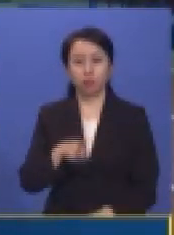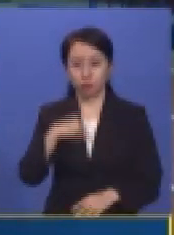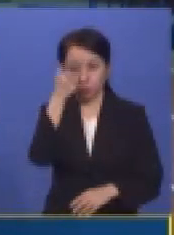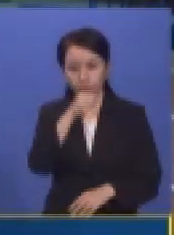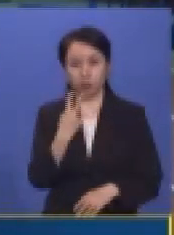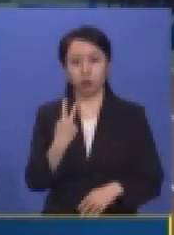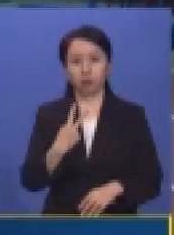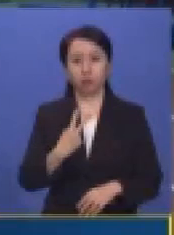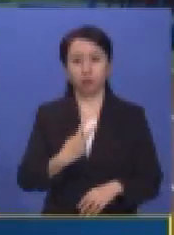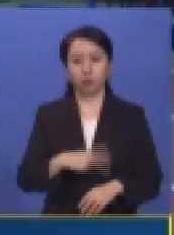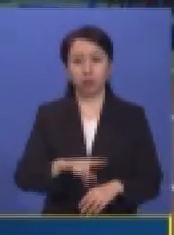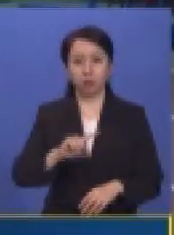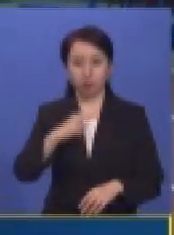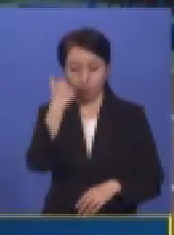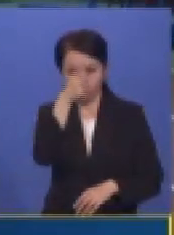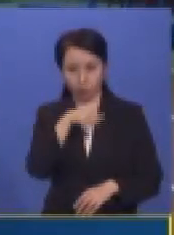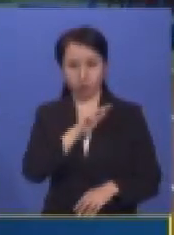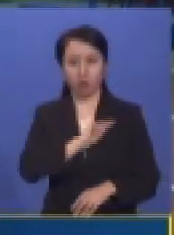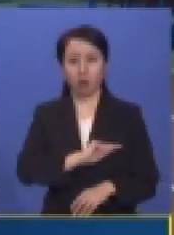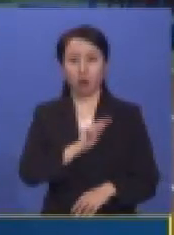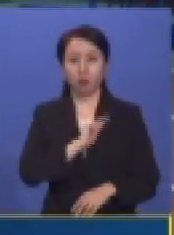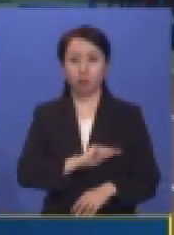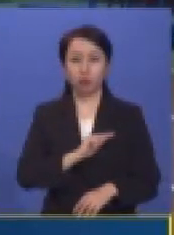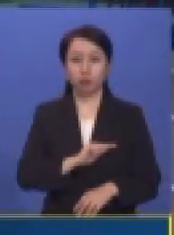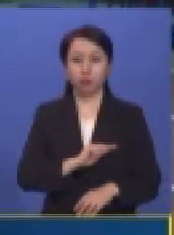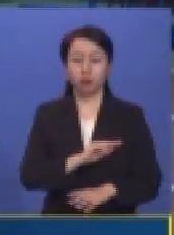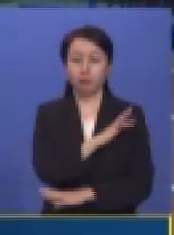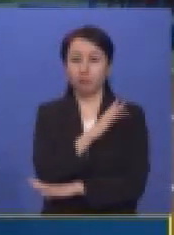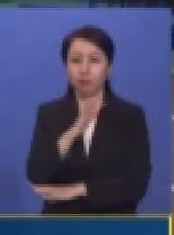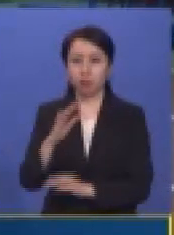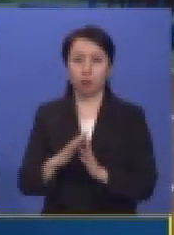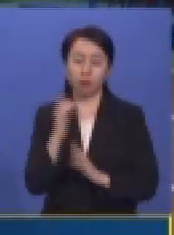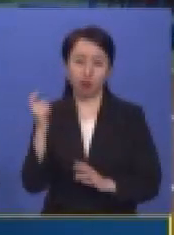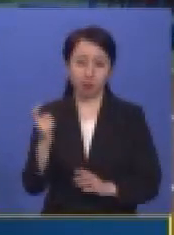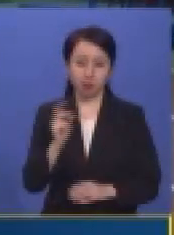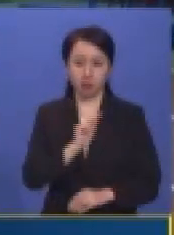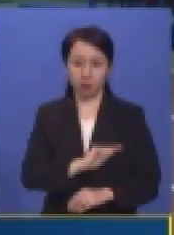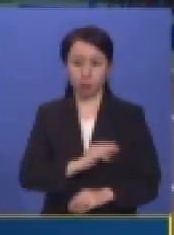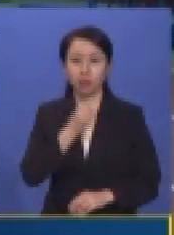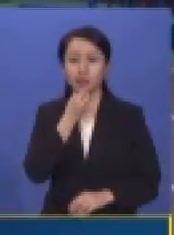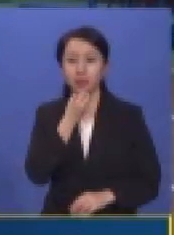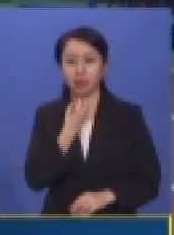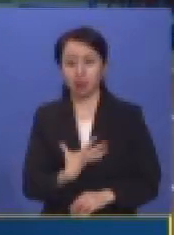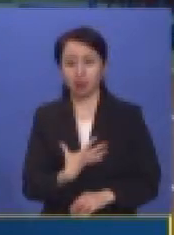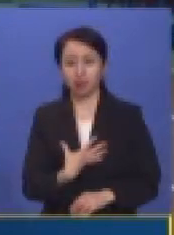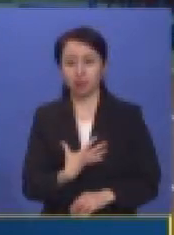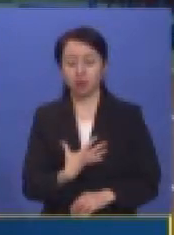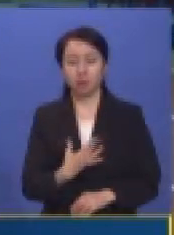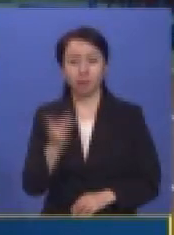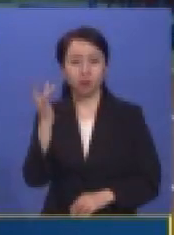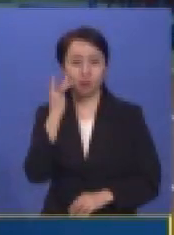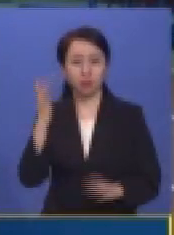уже 21 год прошел, как я работаю в лесном хозяйстве. Работа нравится, всегда на